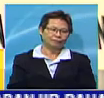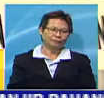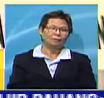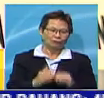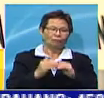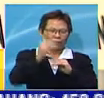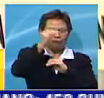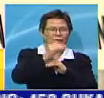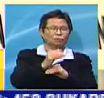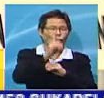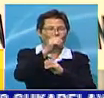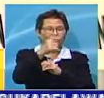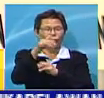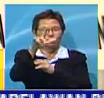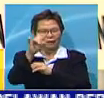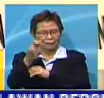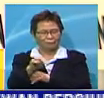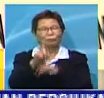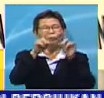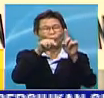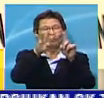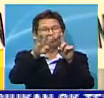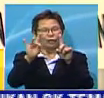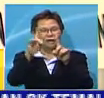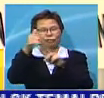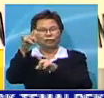trilon 1.484 trilon